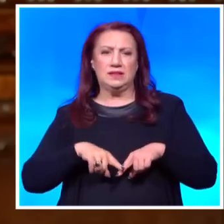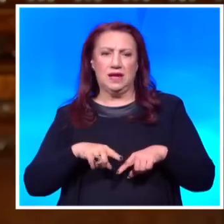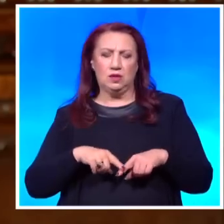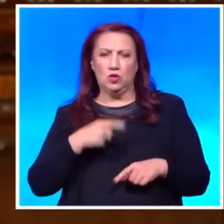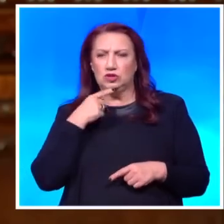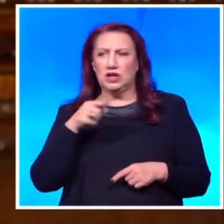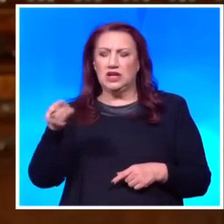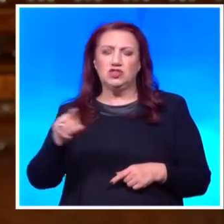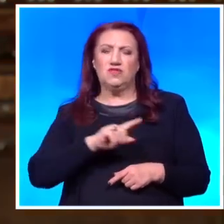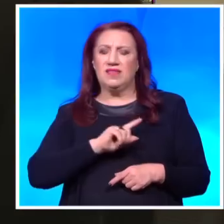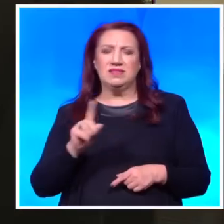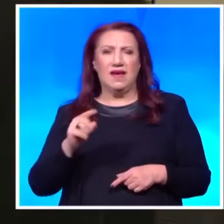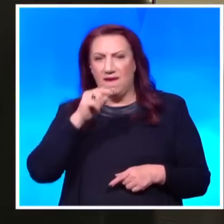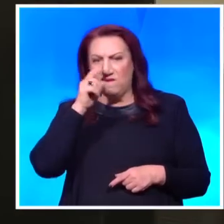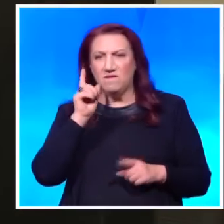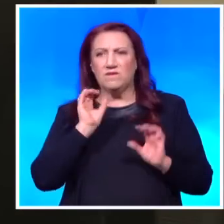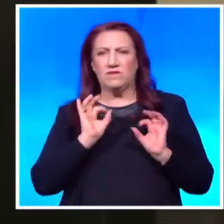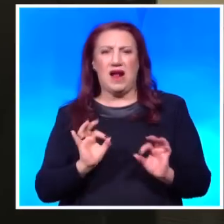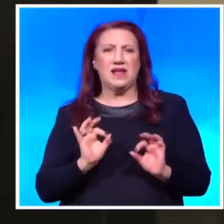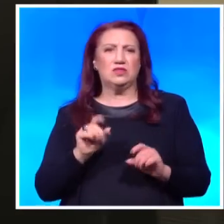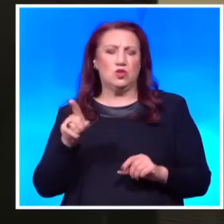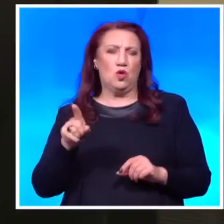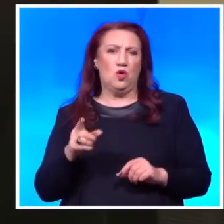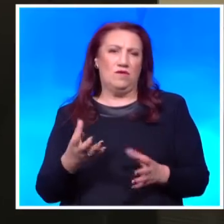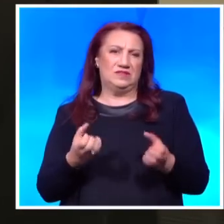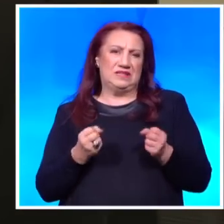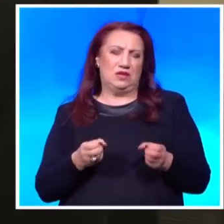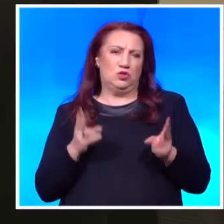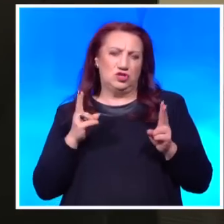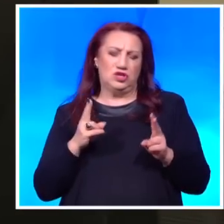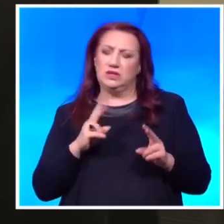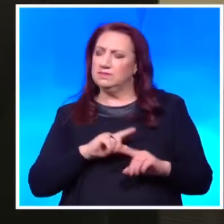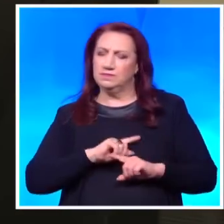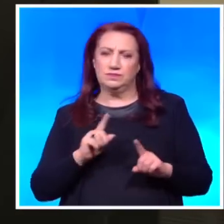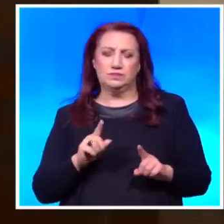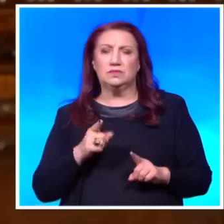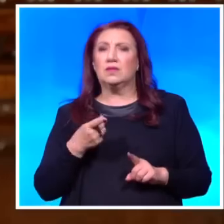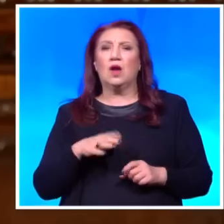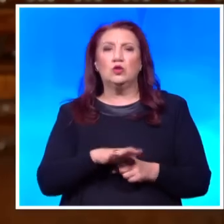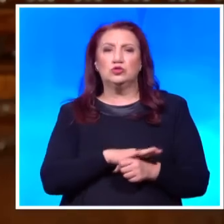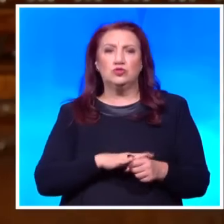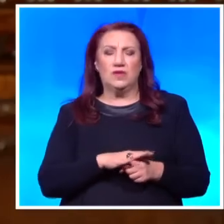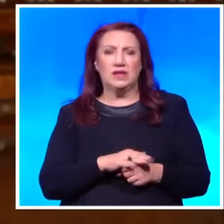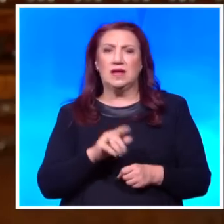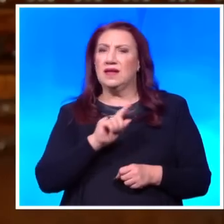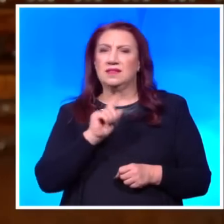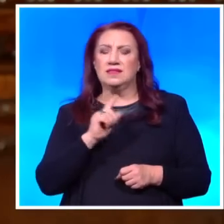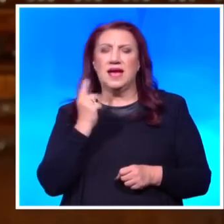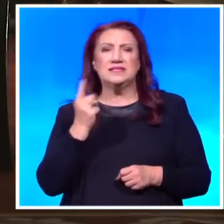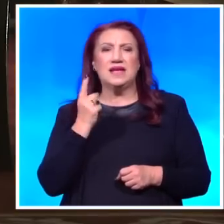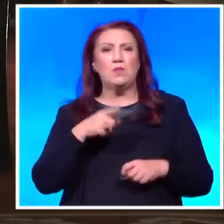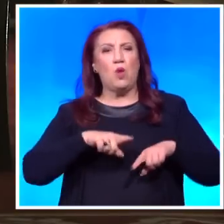взето решение. На какво основание? На това, че само прокурорската колегия е гласувала? Да. Не трябва това съмнение да